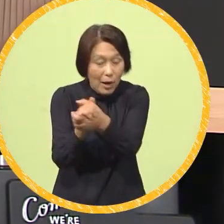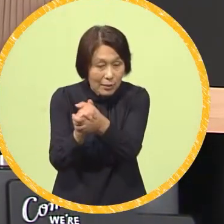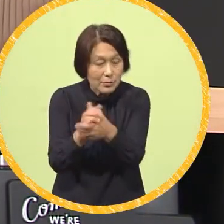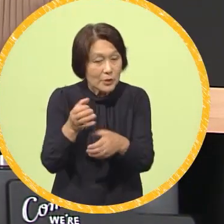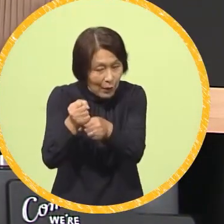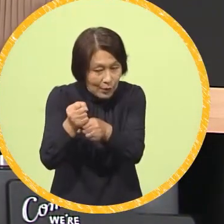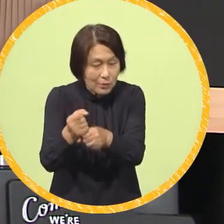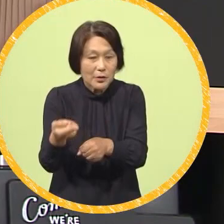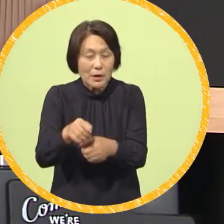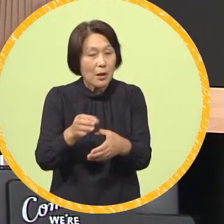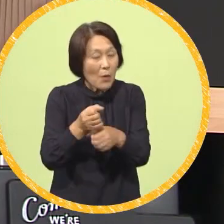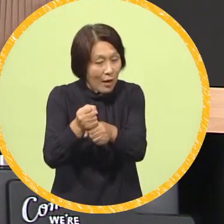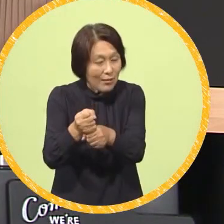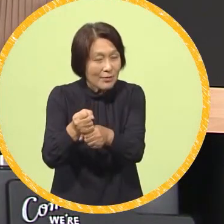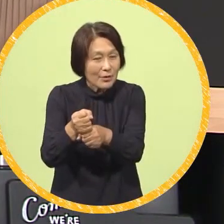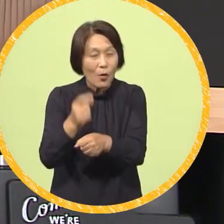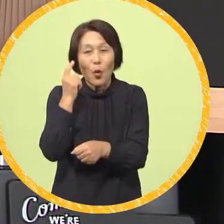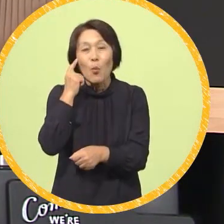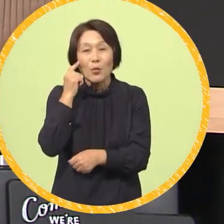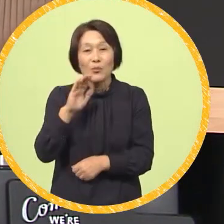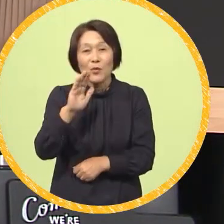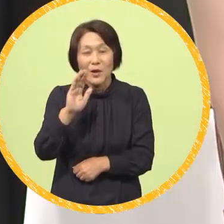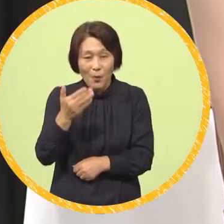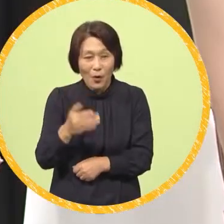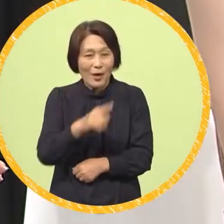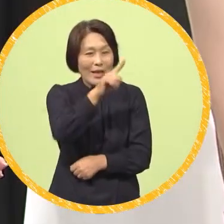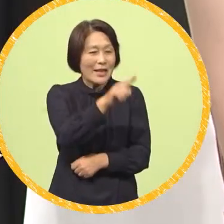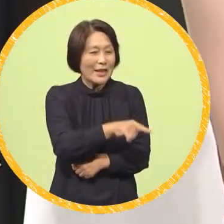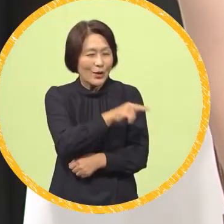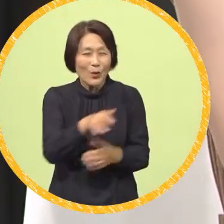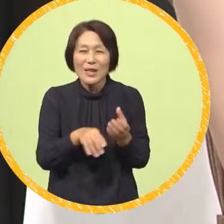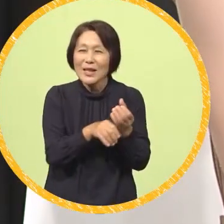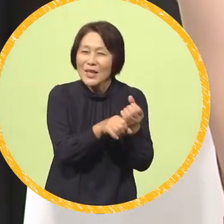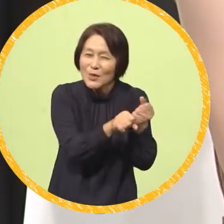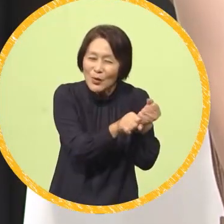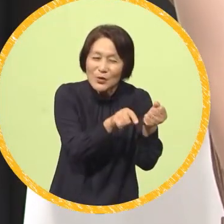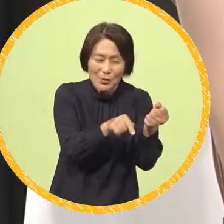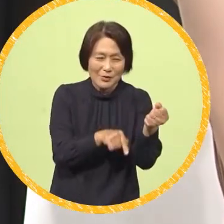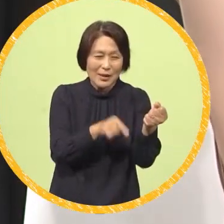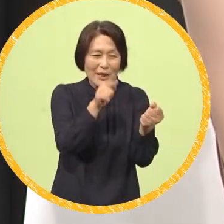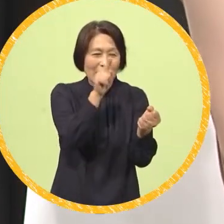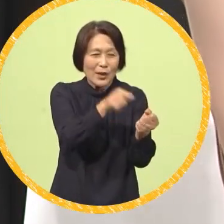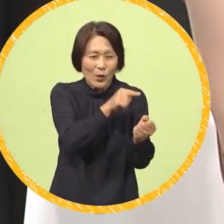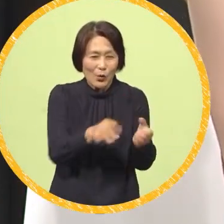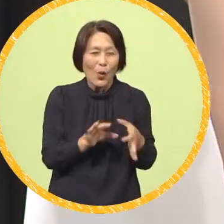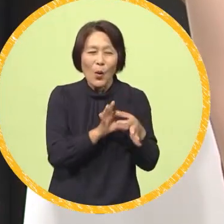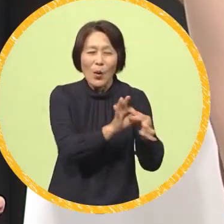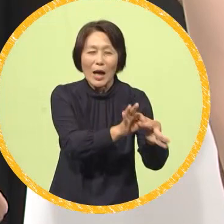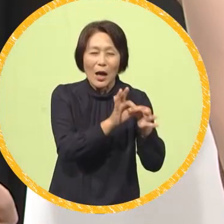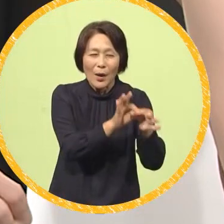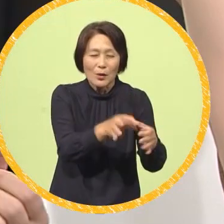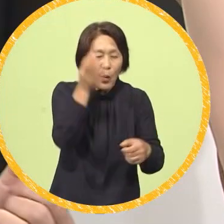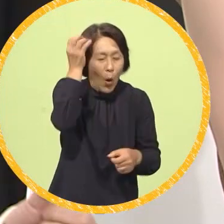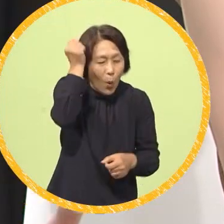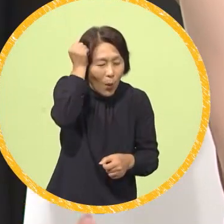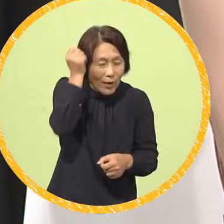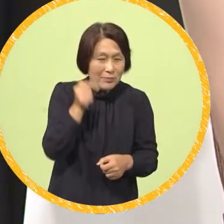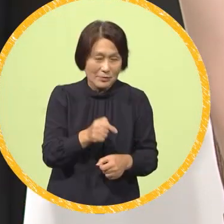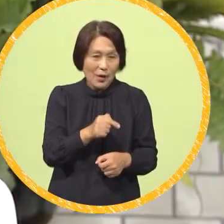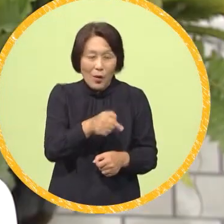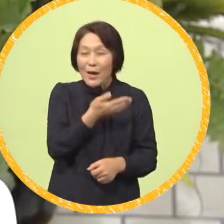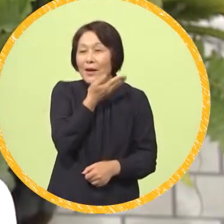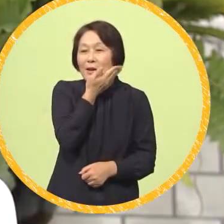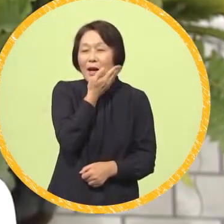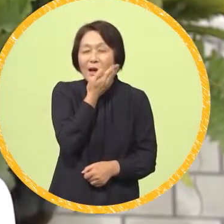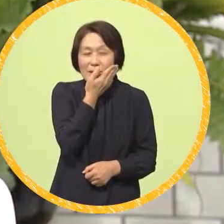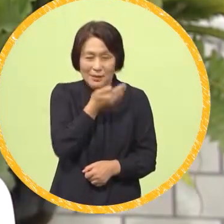に依存してっちゃうと思うんですけど、人に依存するじゃないですけど、人と関わる、それを覚えるって大事、 人と頼